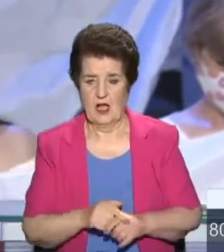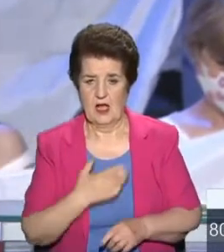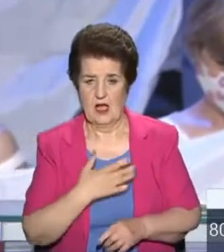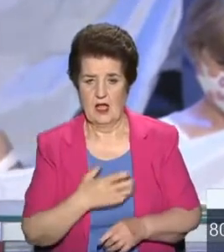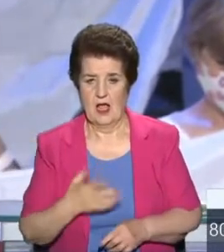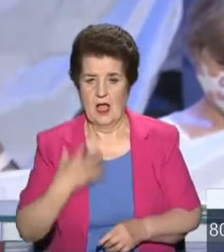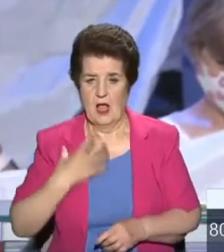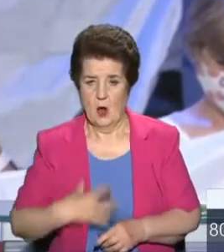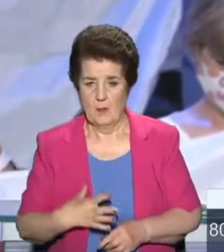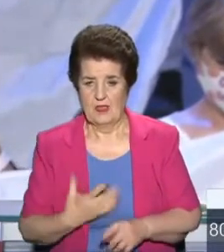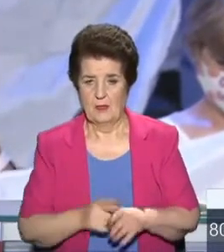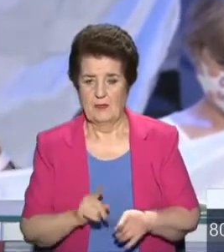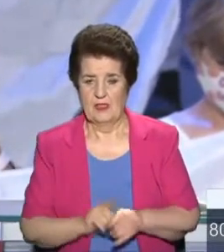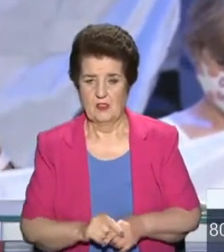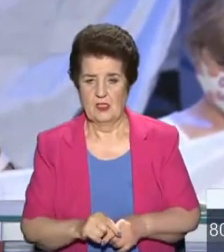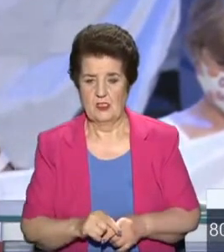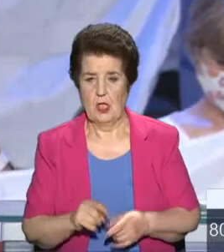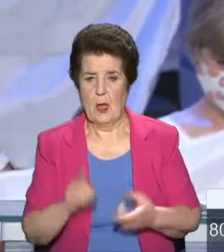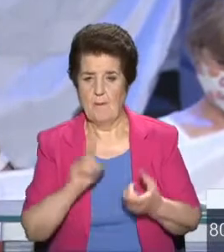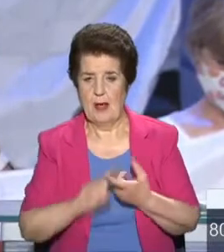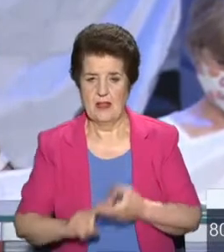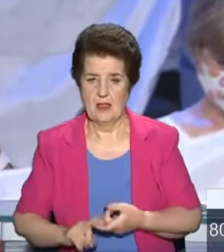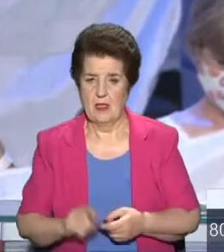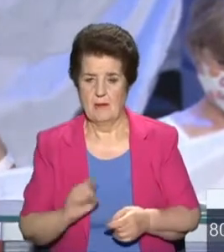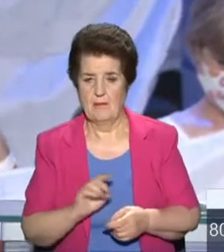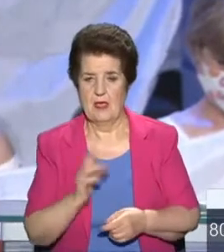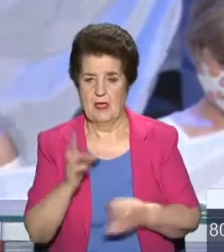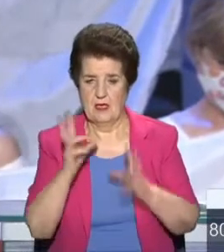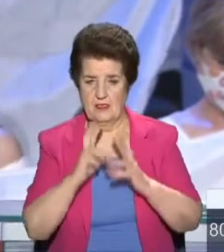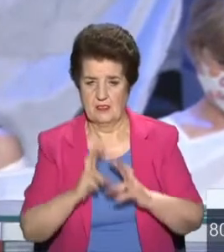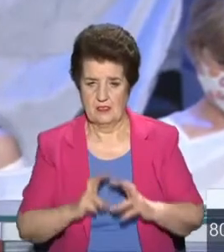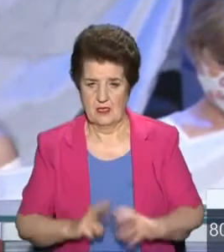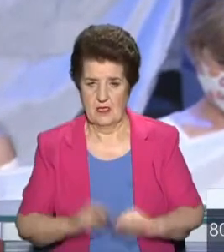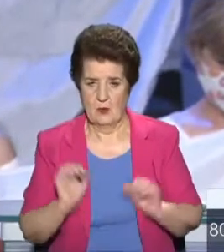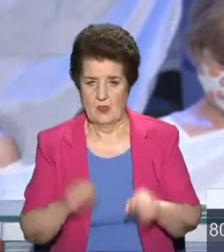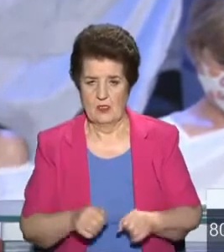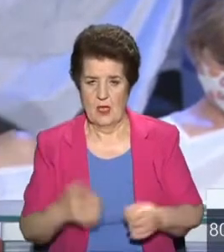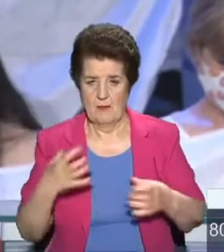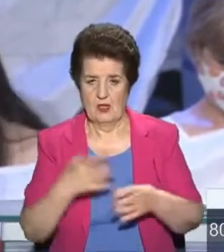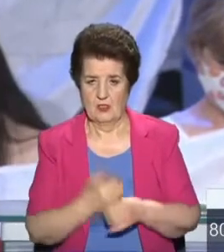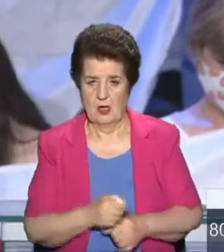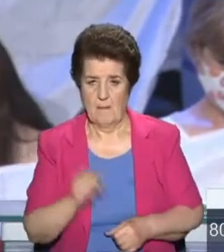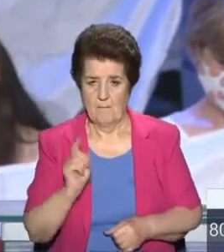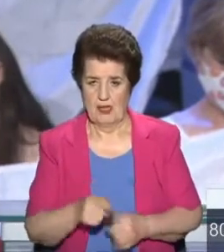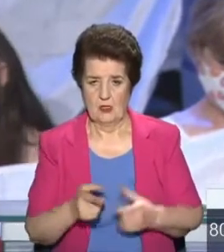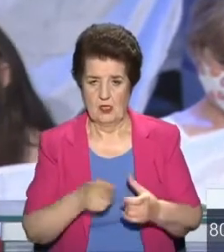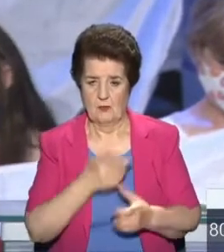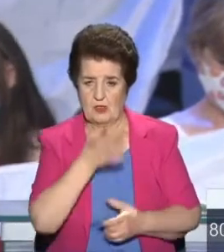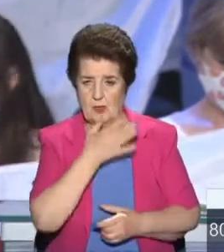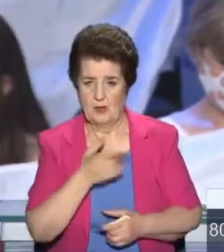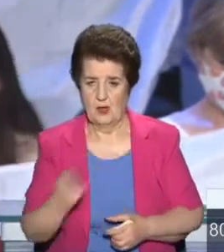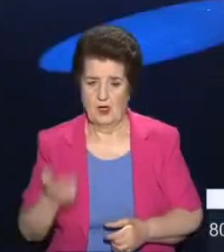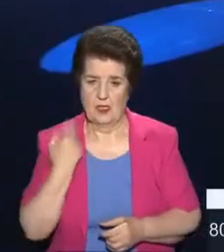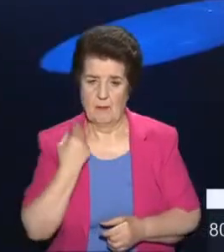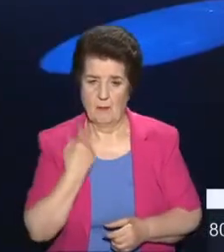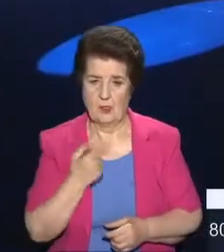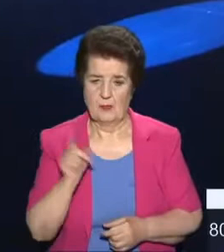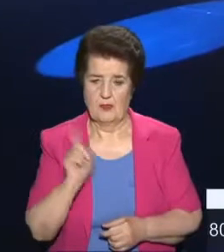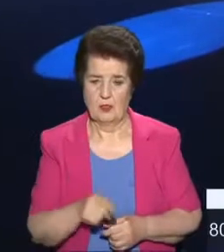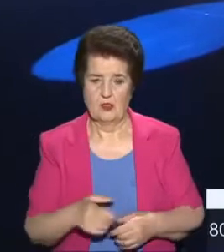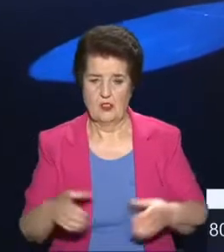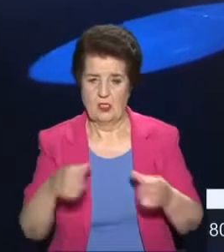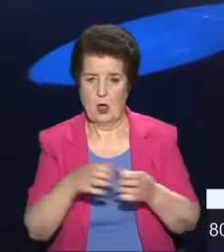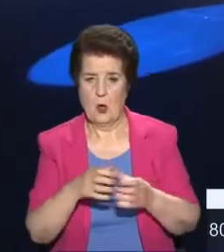rezultatul acestei pandemii si va trebui să examinăm posibilitatea micșorării Pentru anumite perioada impozitelor pentru aceste